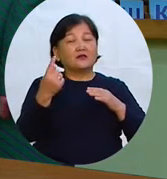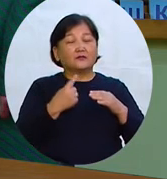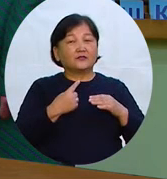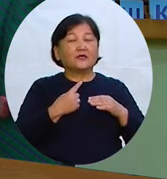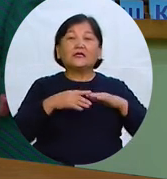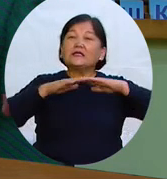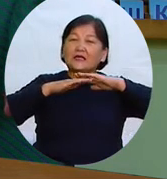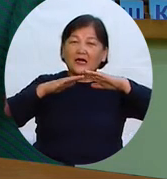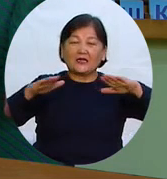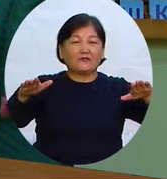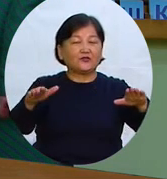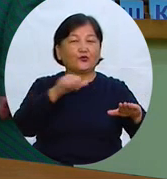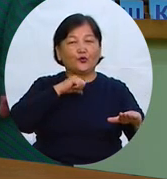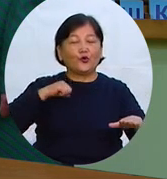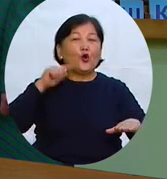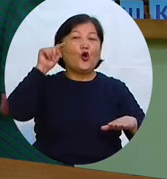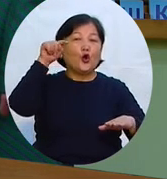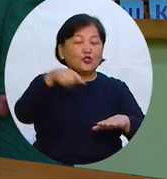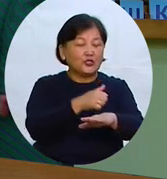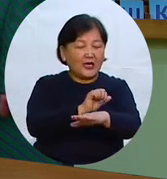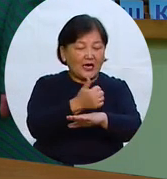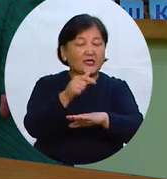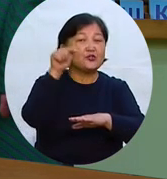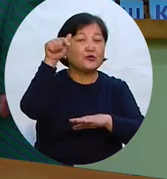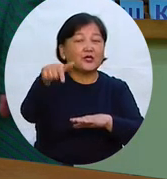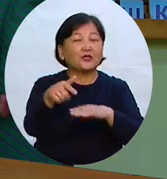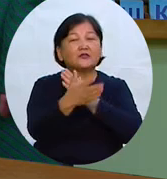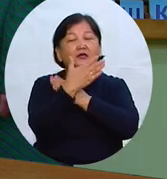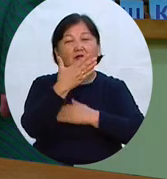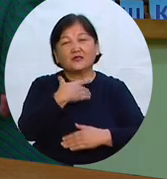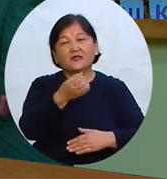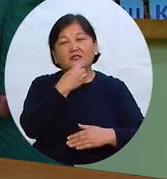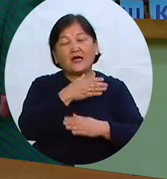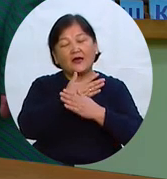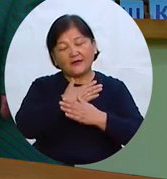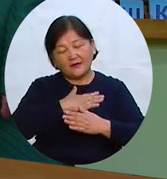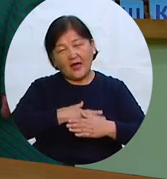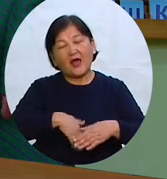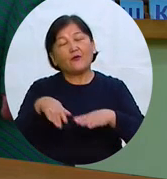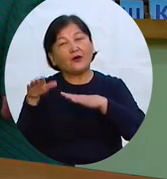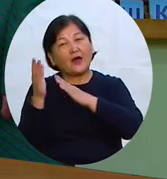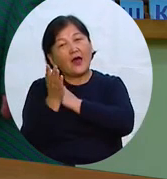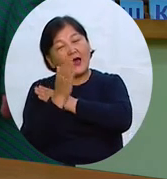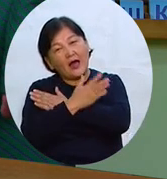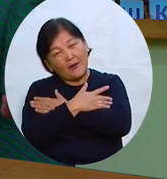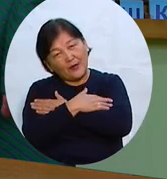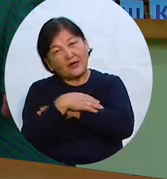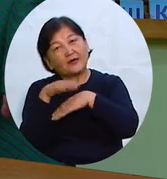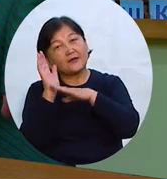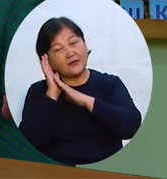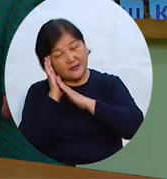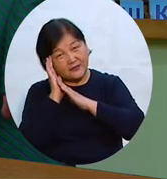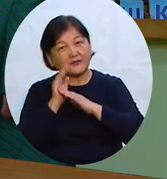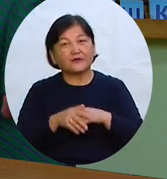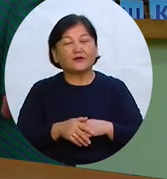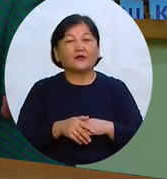сайхан амарсан байх нь шүү дээ. За гүн харанхуй башны нэг яагаад гүн харанхуй гэдгийг зурсан хэрэг энэ зүгээр